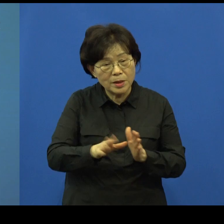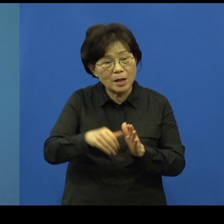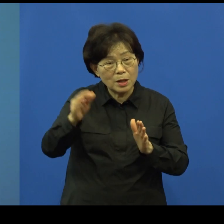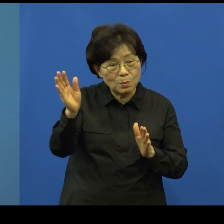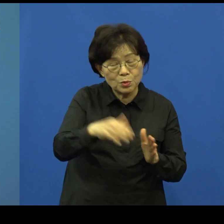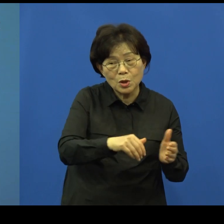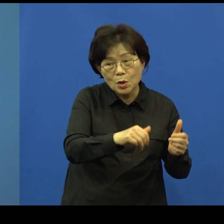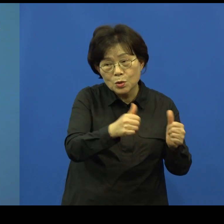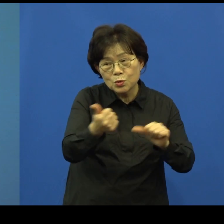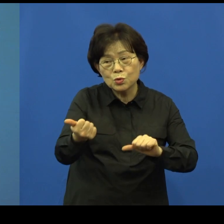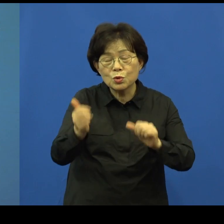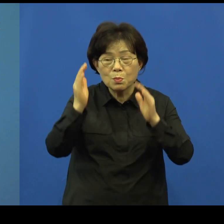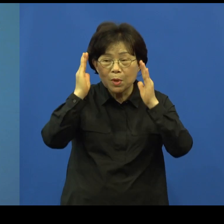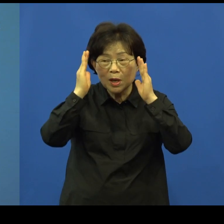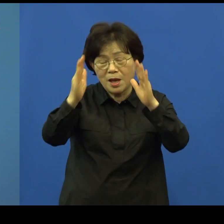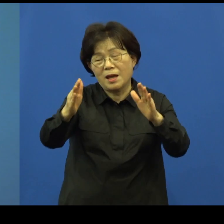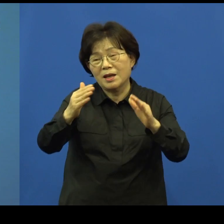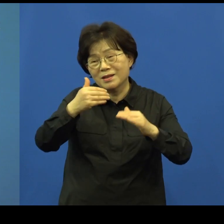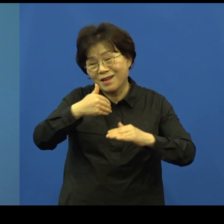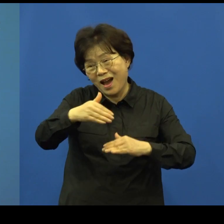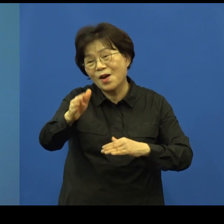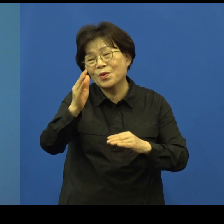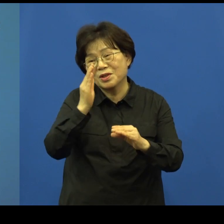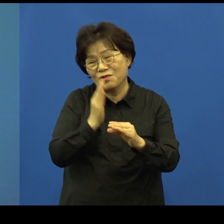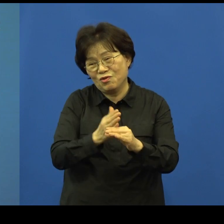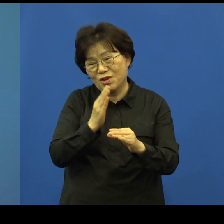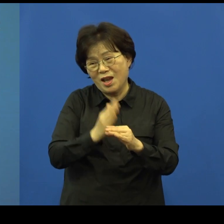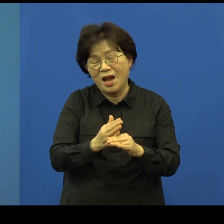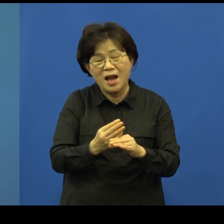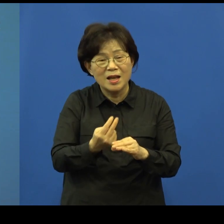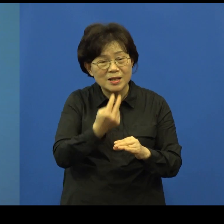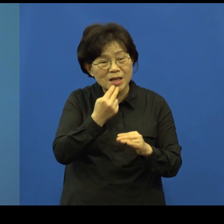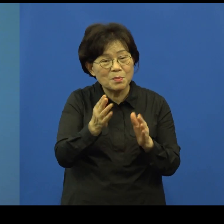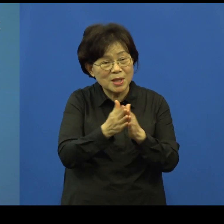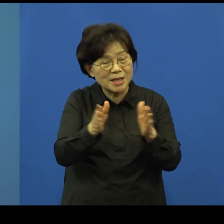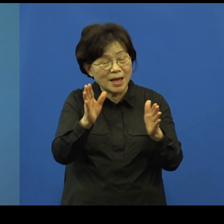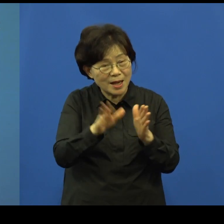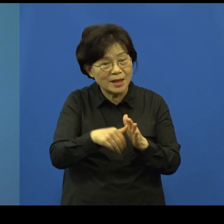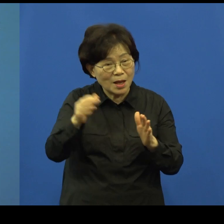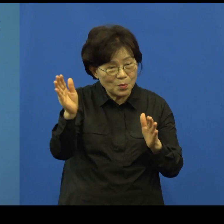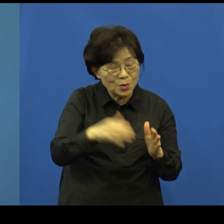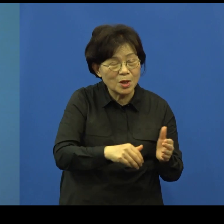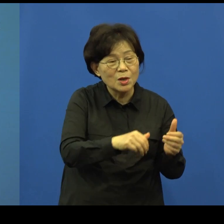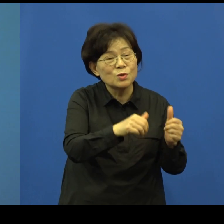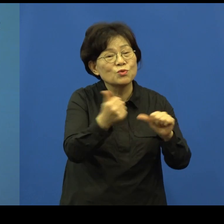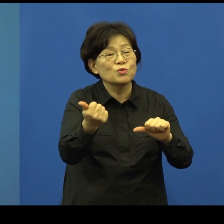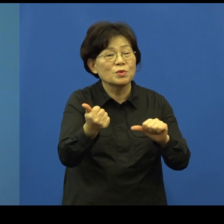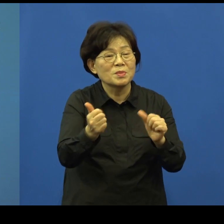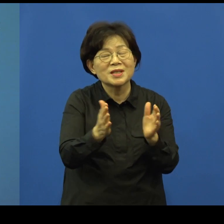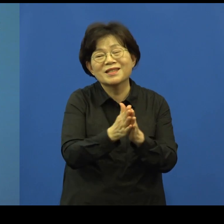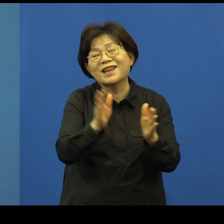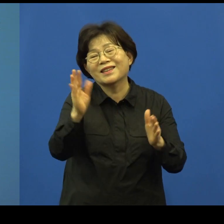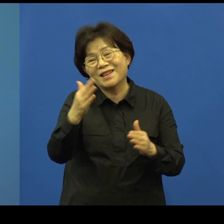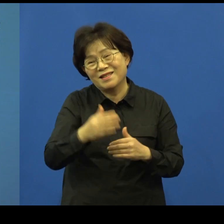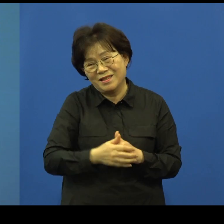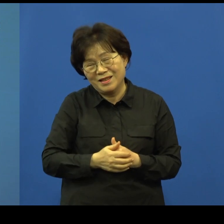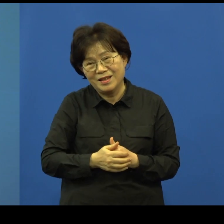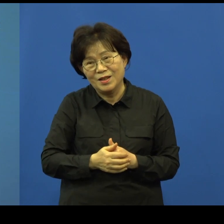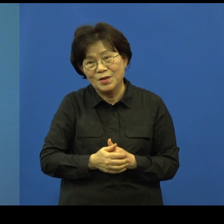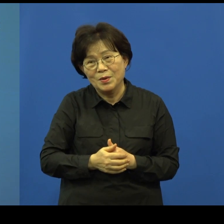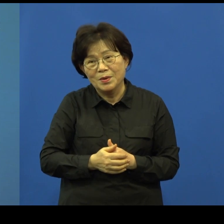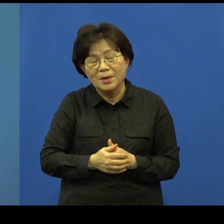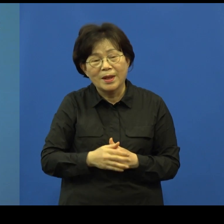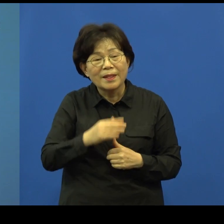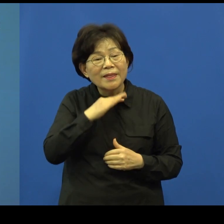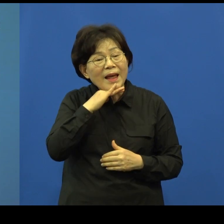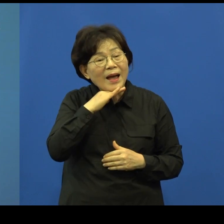순간 태 안에서도 죽음이 작동되고 있어요. 생명이 시작되는 순간부터 죽음이 작동되고 있다니까요. 그러니까 몇